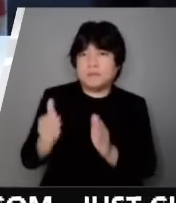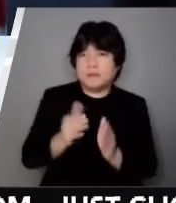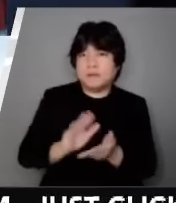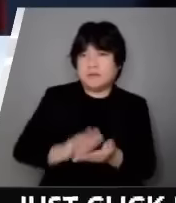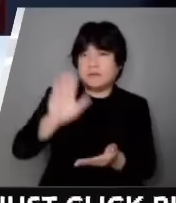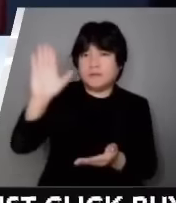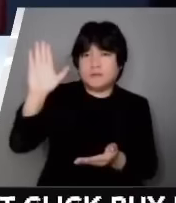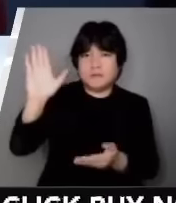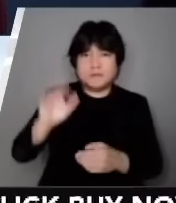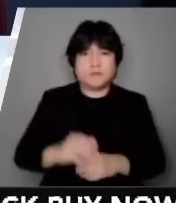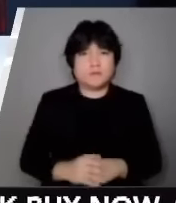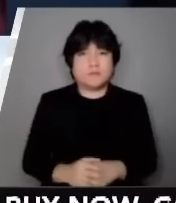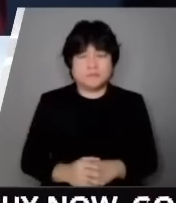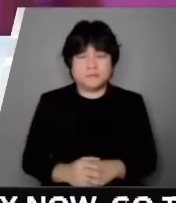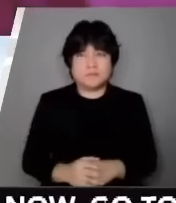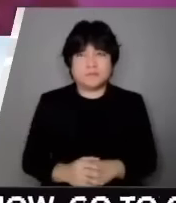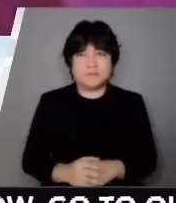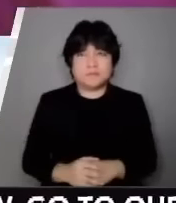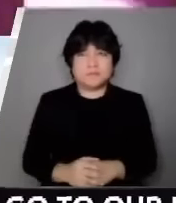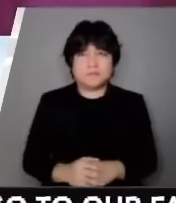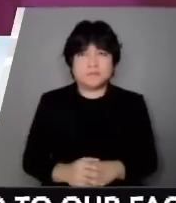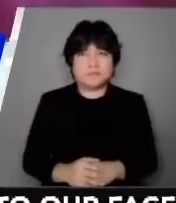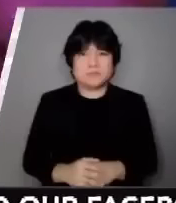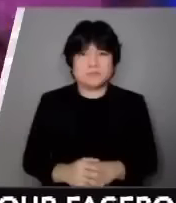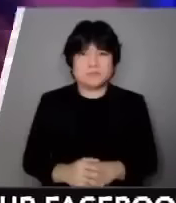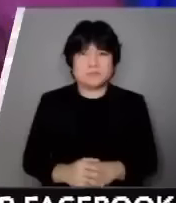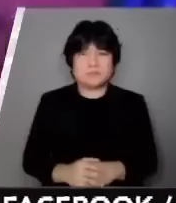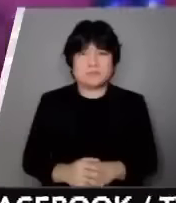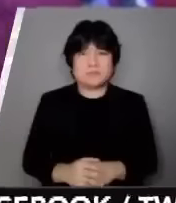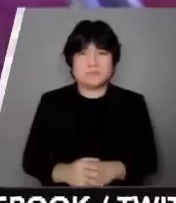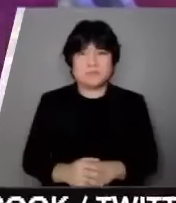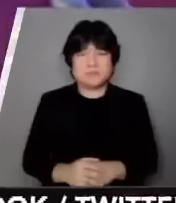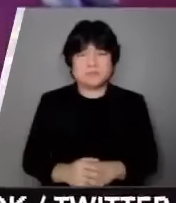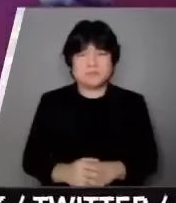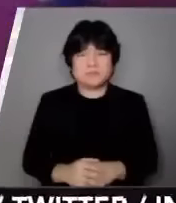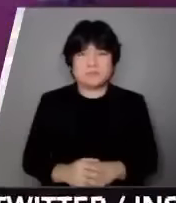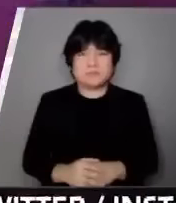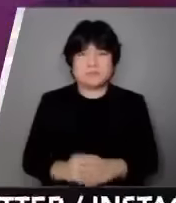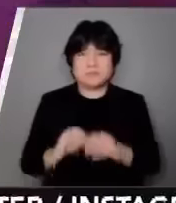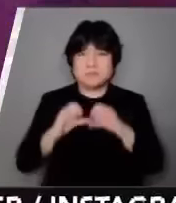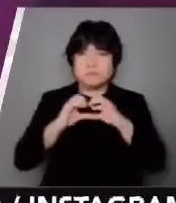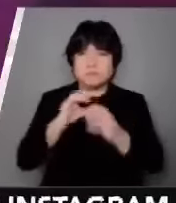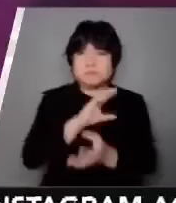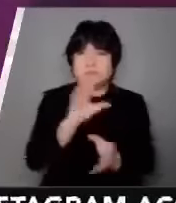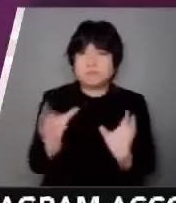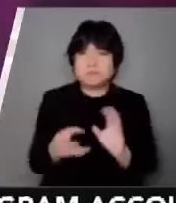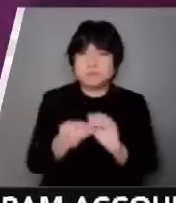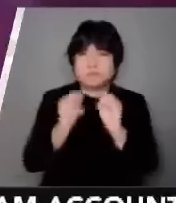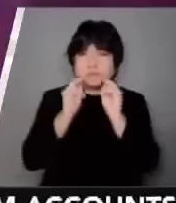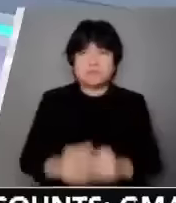sa atin. Joseph Morong, nagbabalita para sa GMA Integrated News.